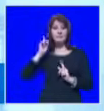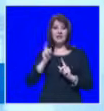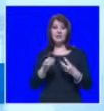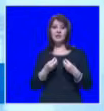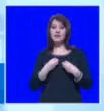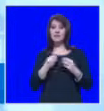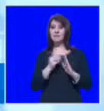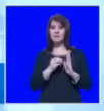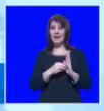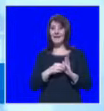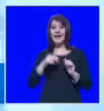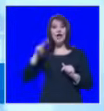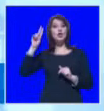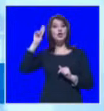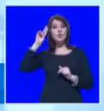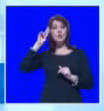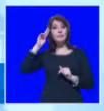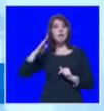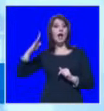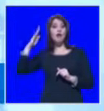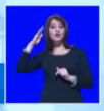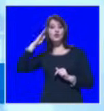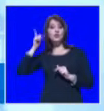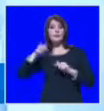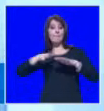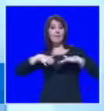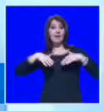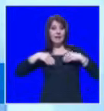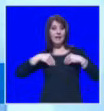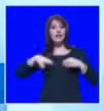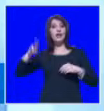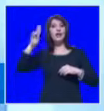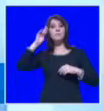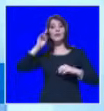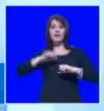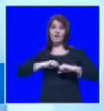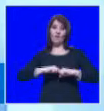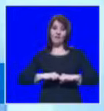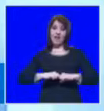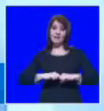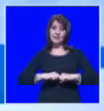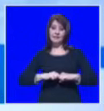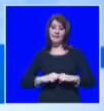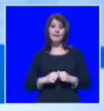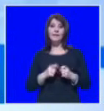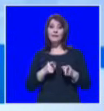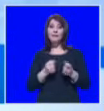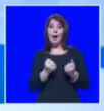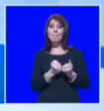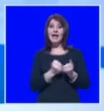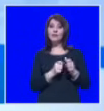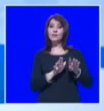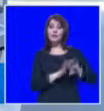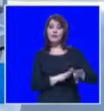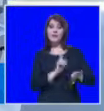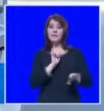сметка. Тези служби служат на парламента и на изпълнителната власт. Добре, така кажете, че тяхното място е там. Те трябва